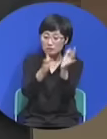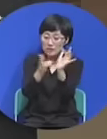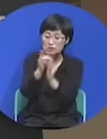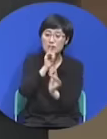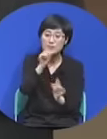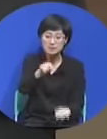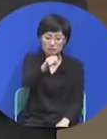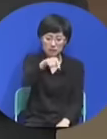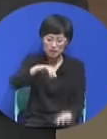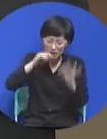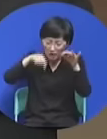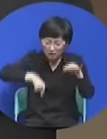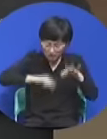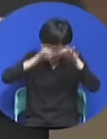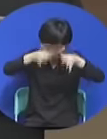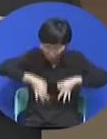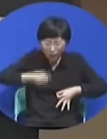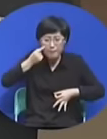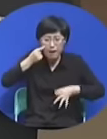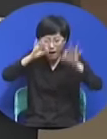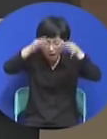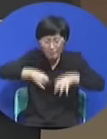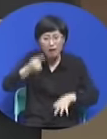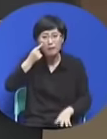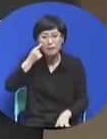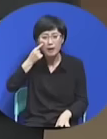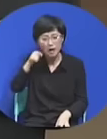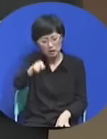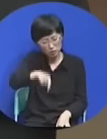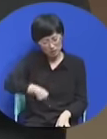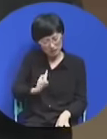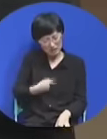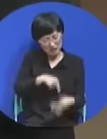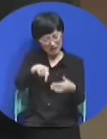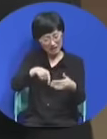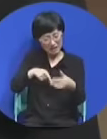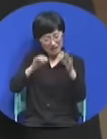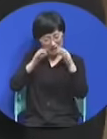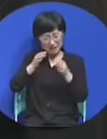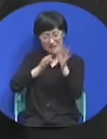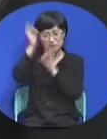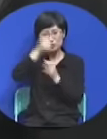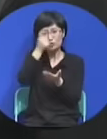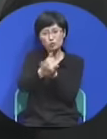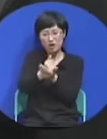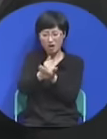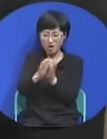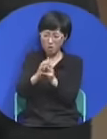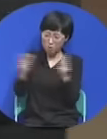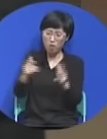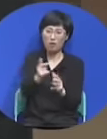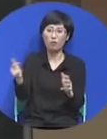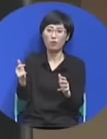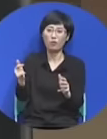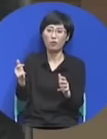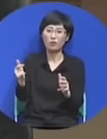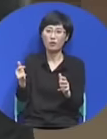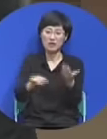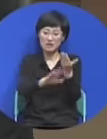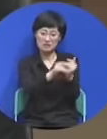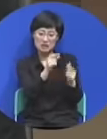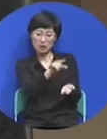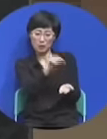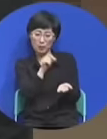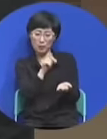큰 거 어떻게 그거 안 보고 남의 티를 그렇게 보느냐. 예수처럼 비유해서 네 눈에 사실 有 량무 但是 看不到这个 怎么 看到 别人